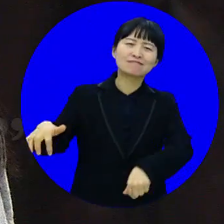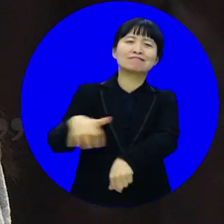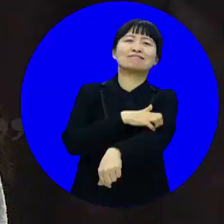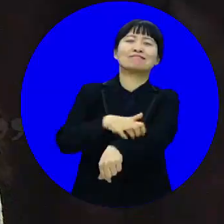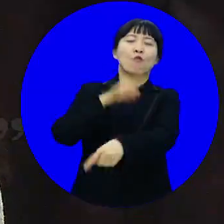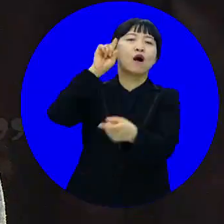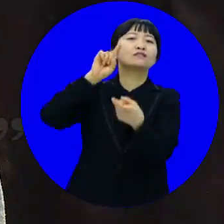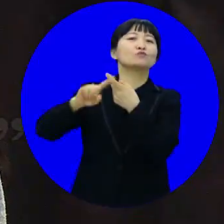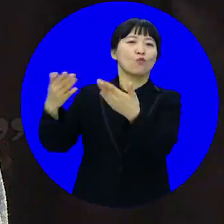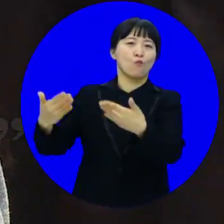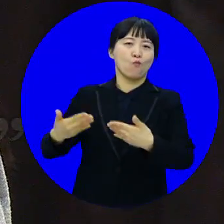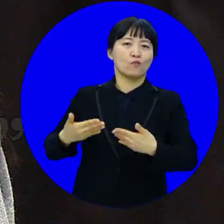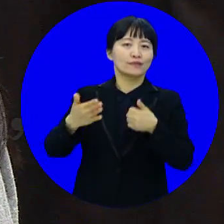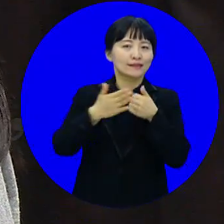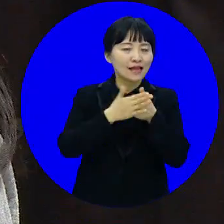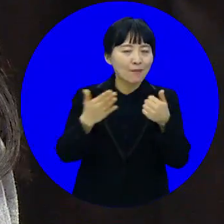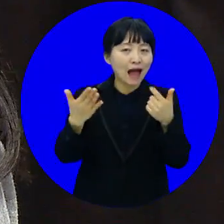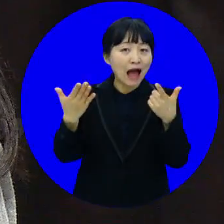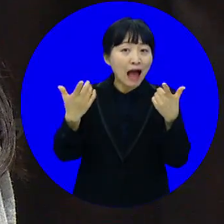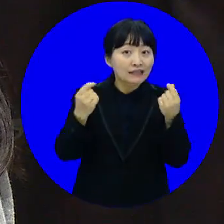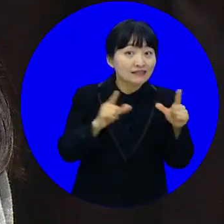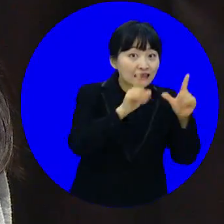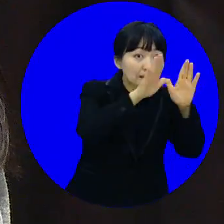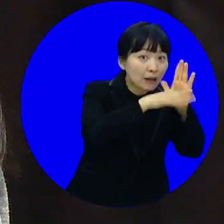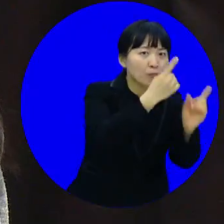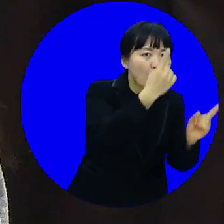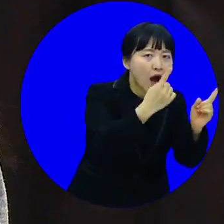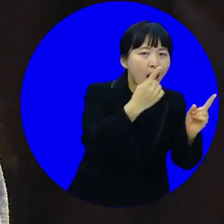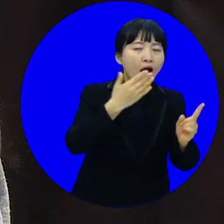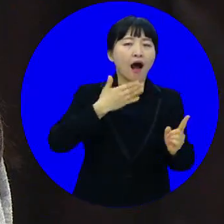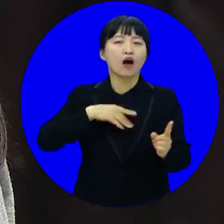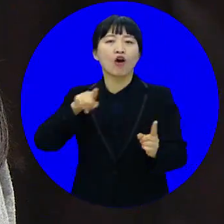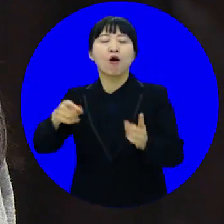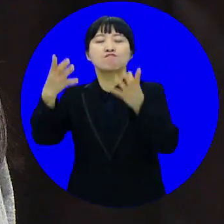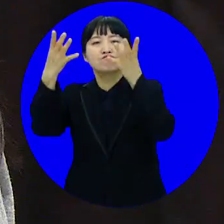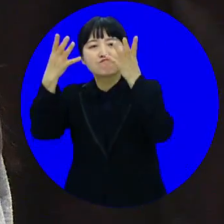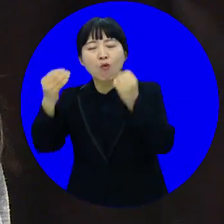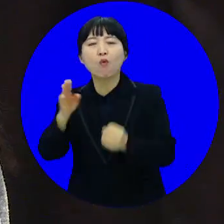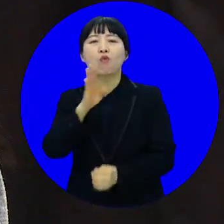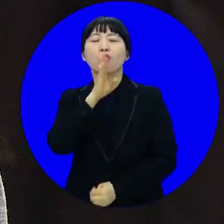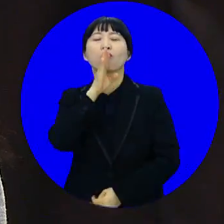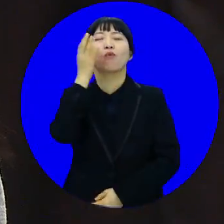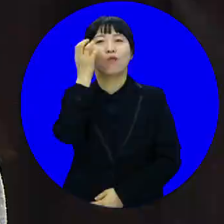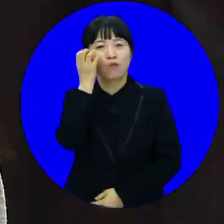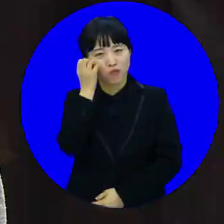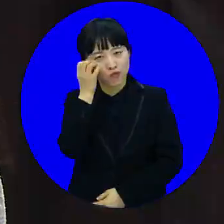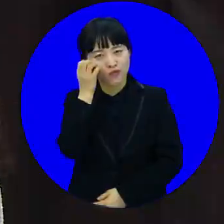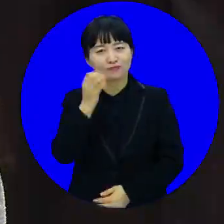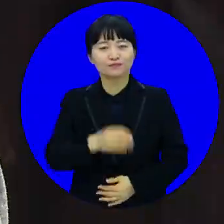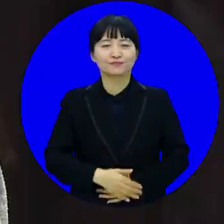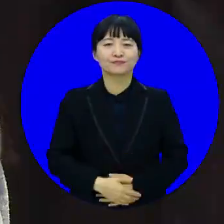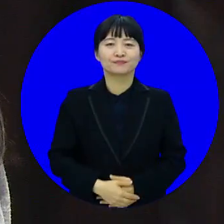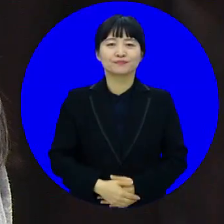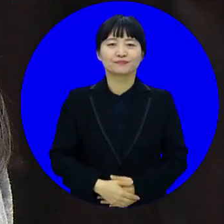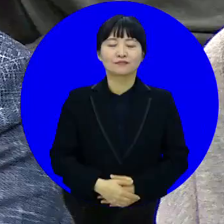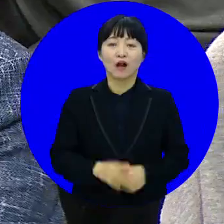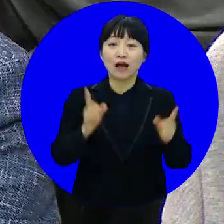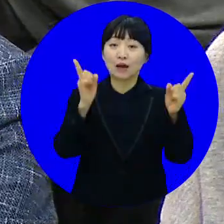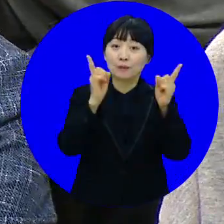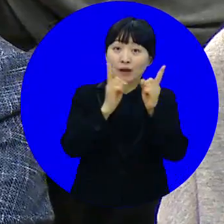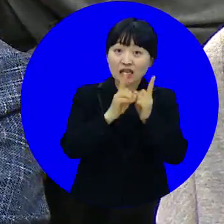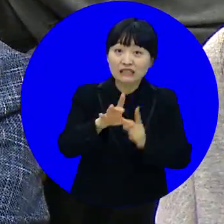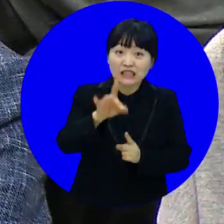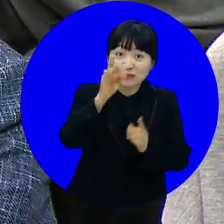정도로 관심이 많아졌어요. 그래서 같이 살 때보다 더 아는 게 많아진 것 같아서 정말 신기해요.